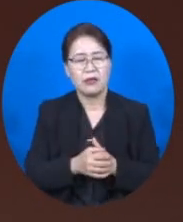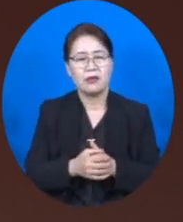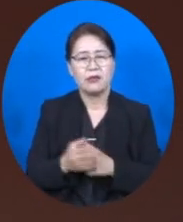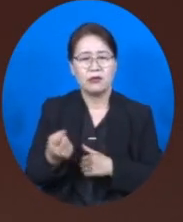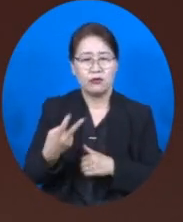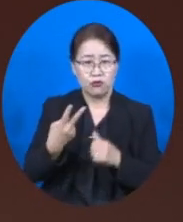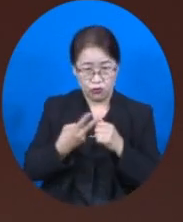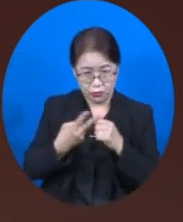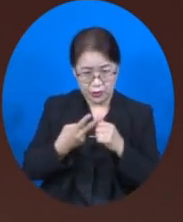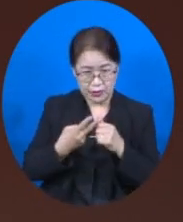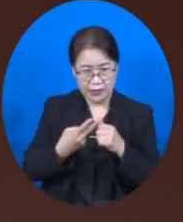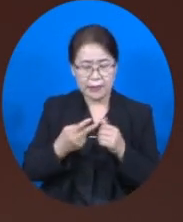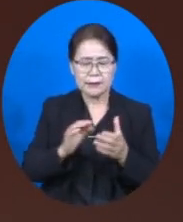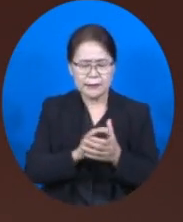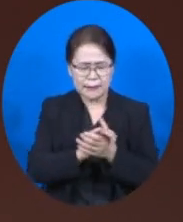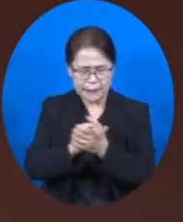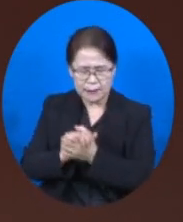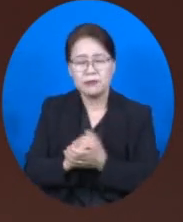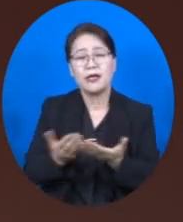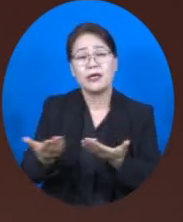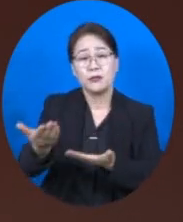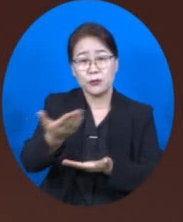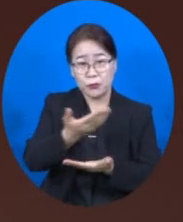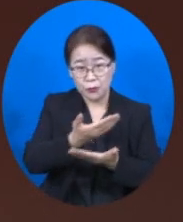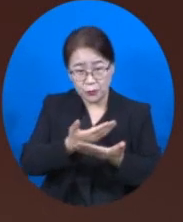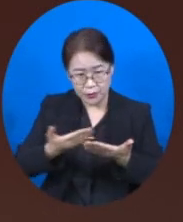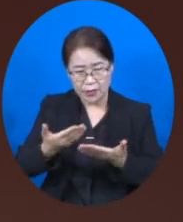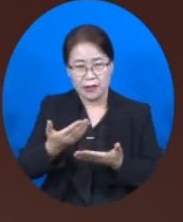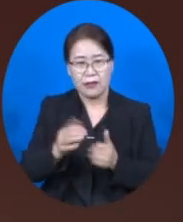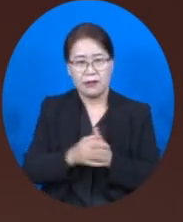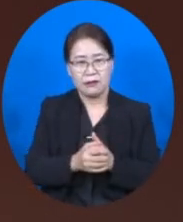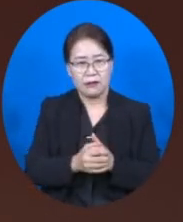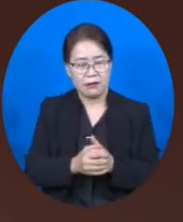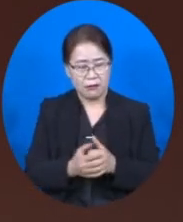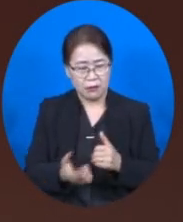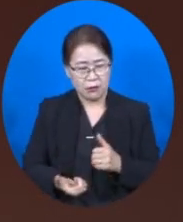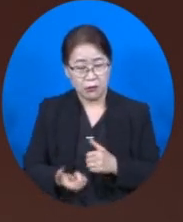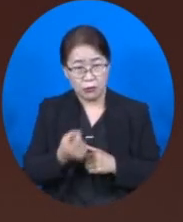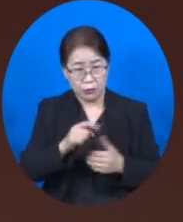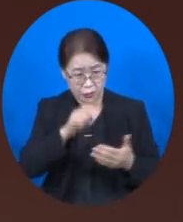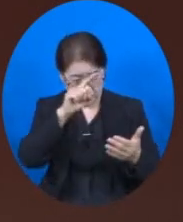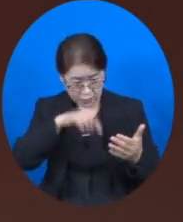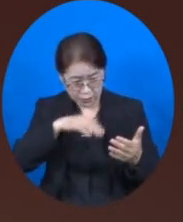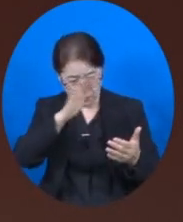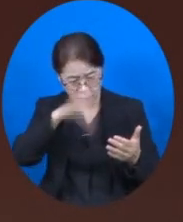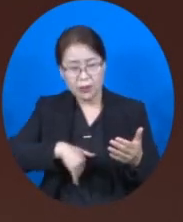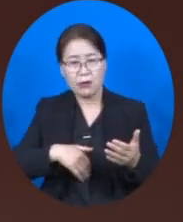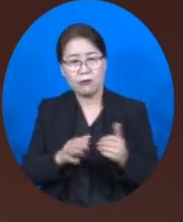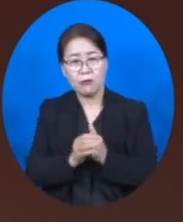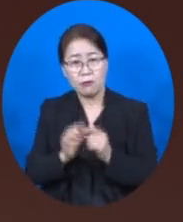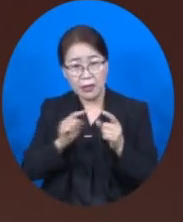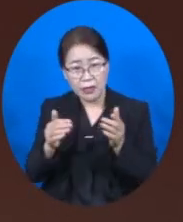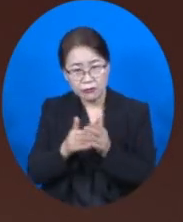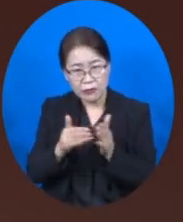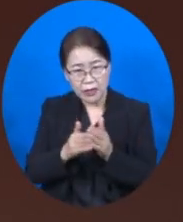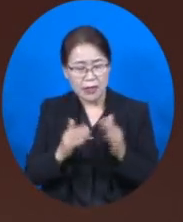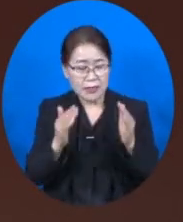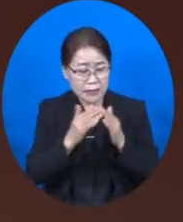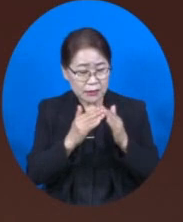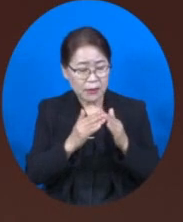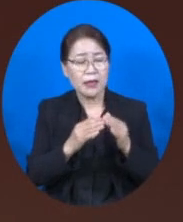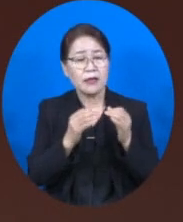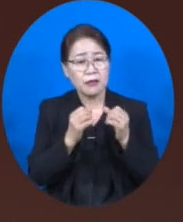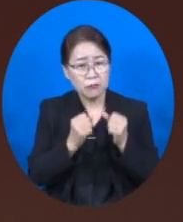나누게 되었다는 거예요 주님은 삭개오에게 속히 내려오라고 한 다음에 내가 오늘 내 집에